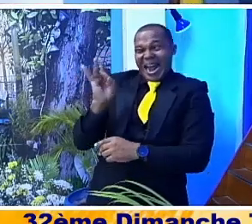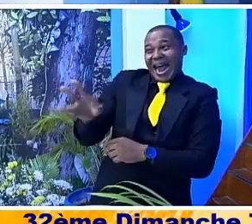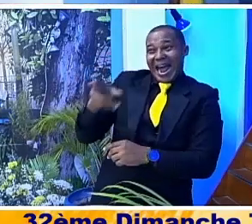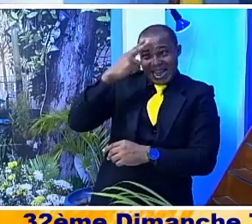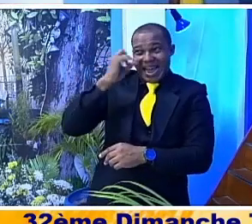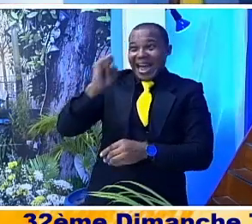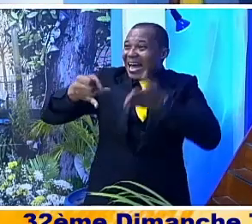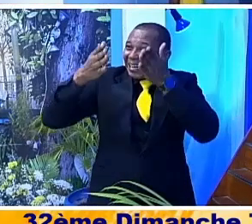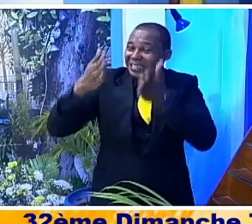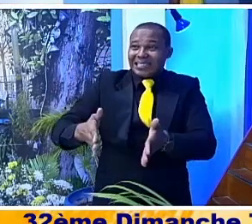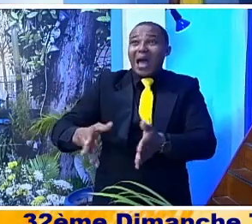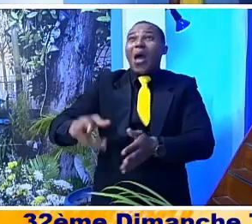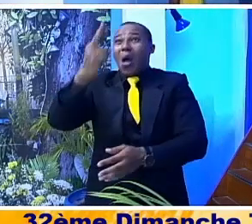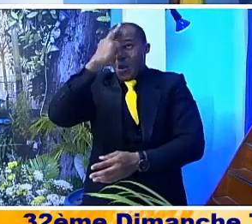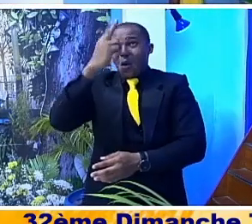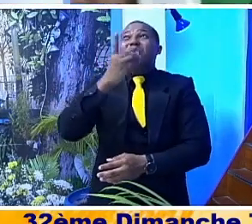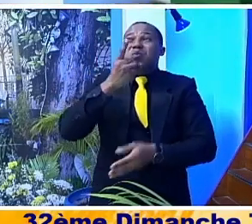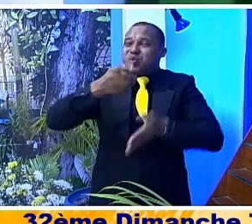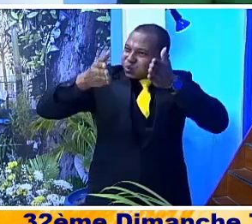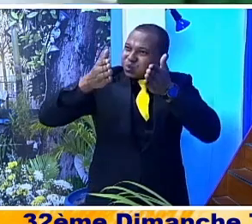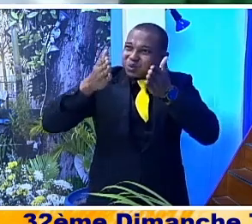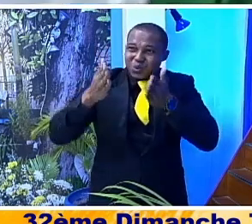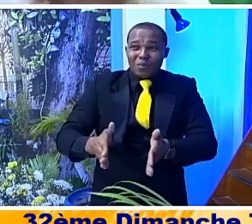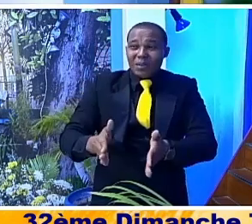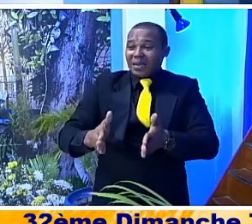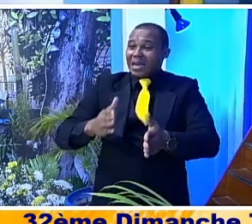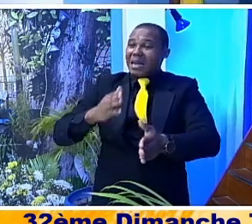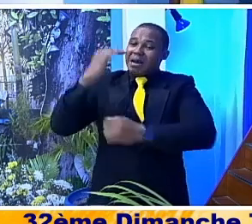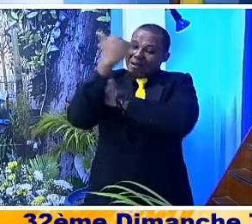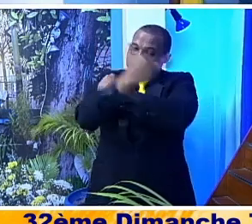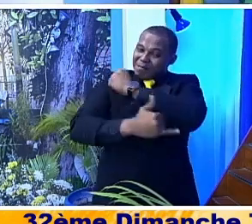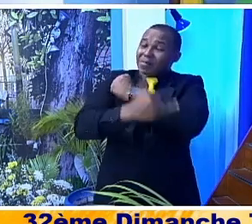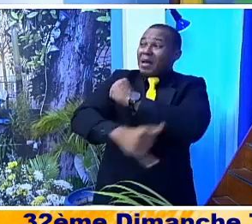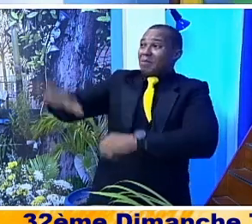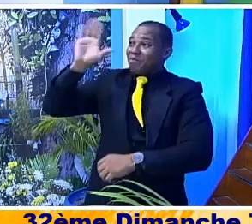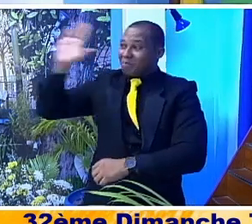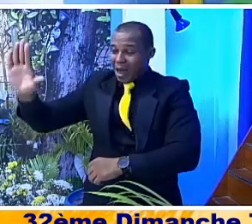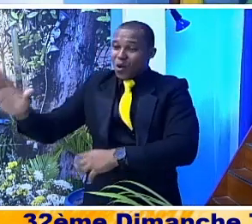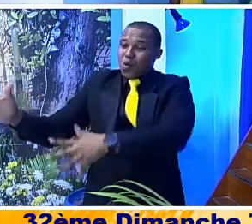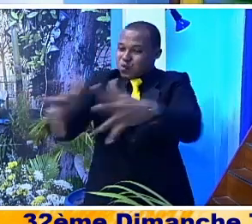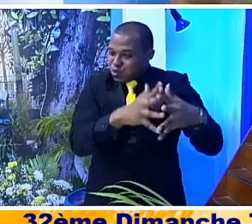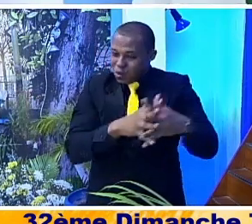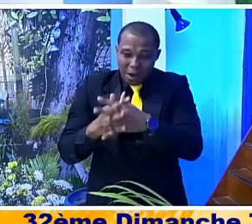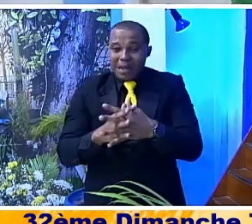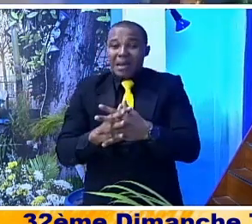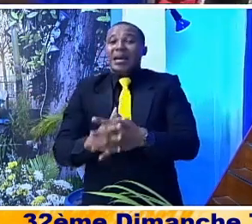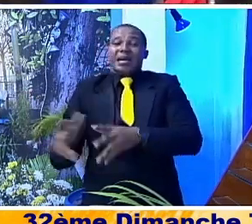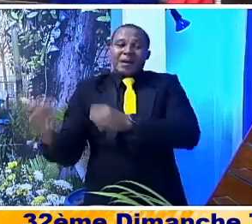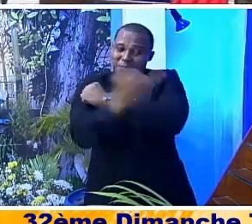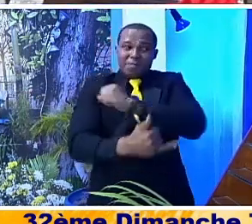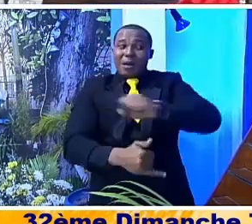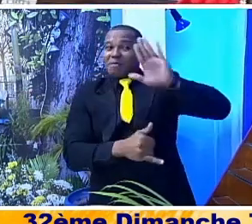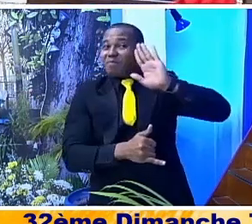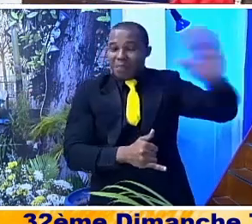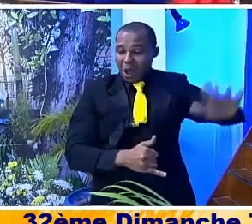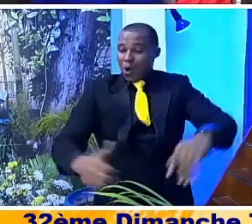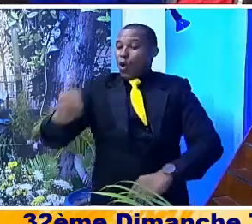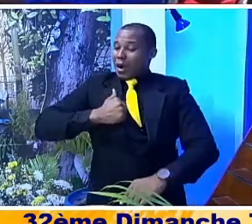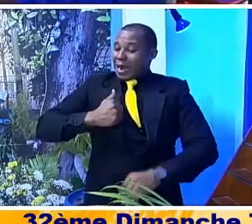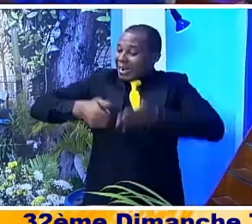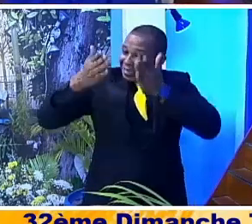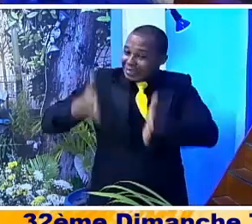cela. Dominicain ceci, Dominicain dans pays yo. Blanc américain dans pays, canadien dans pays, qui moun ka vivre sous bout